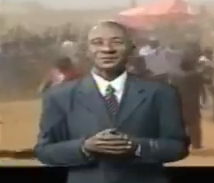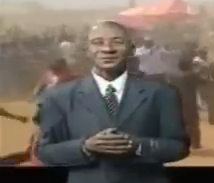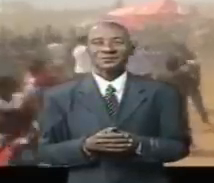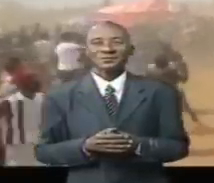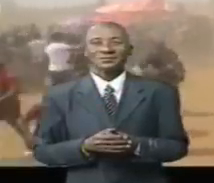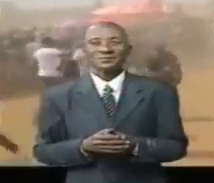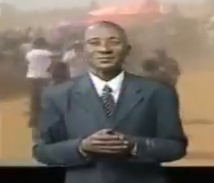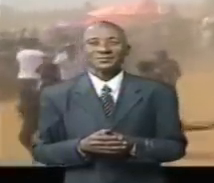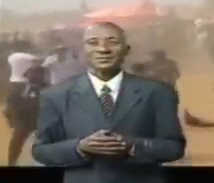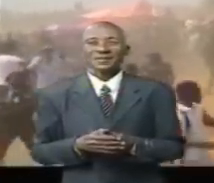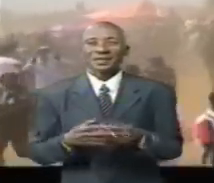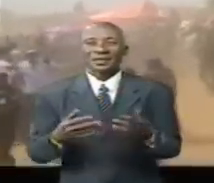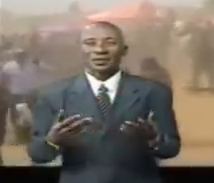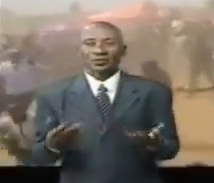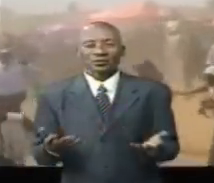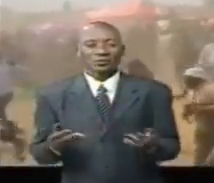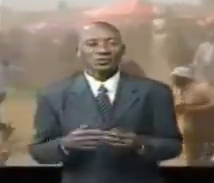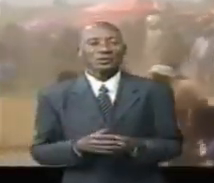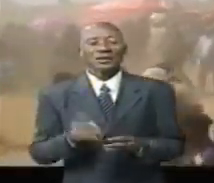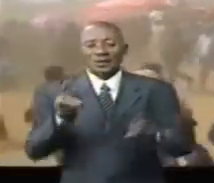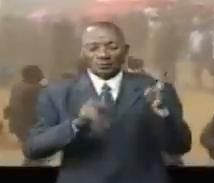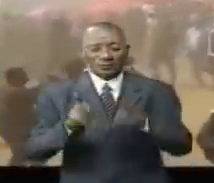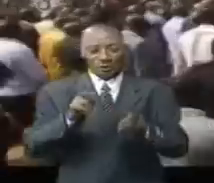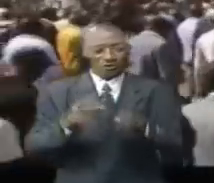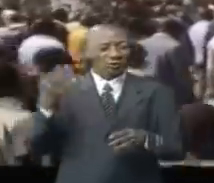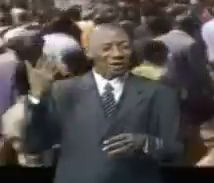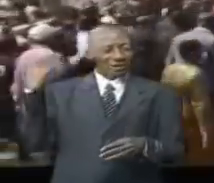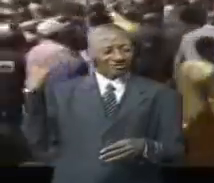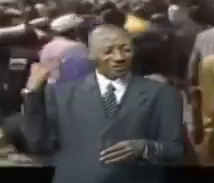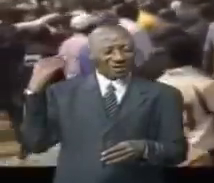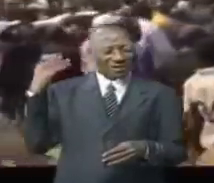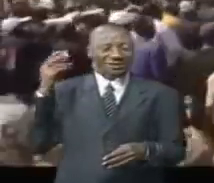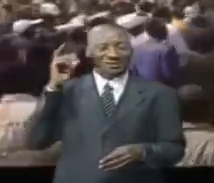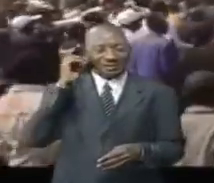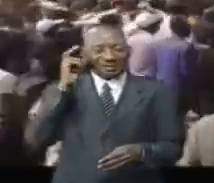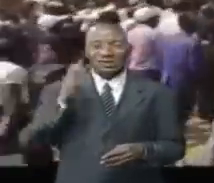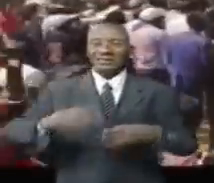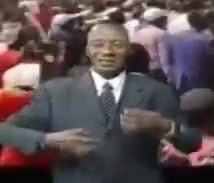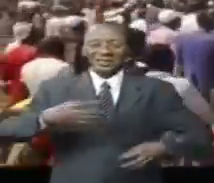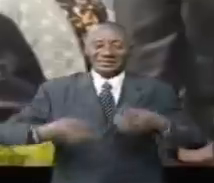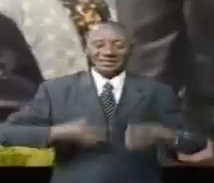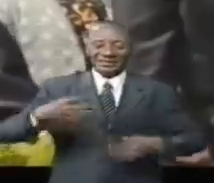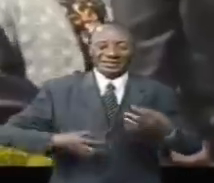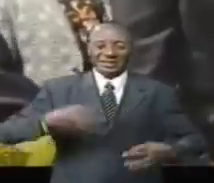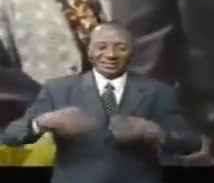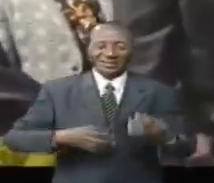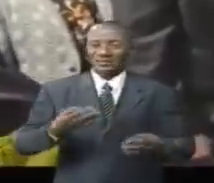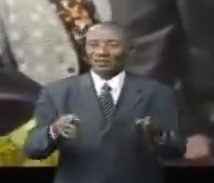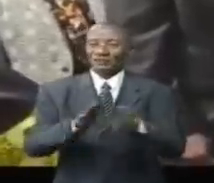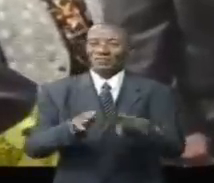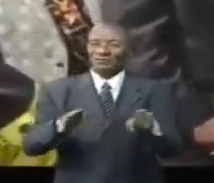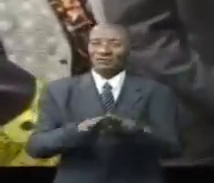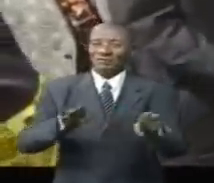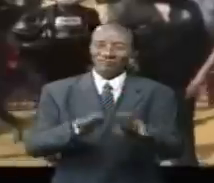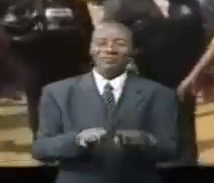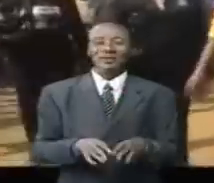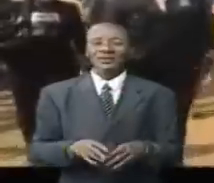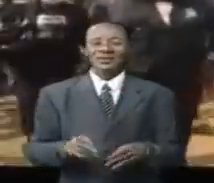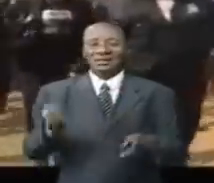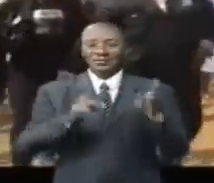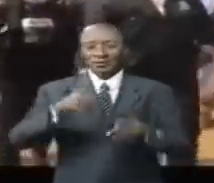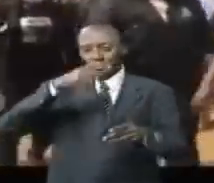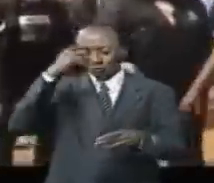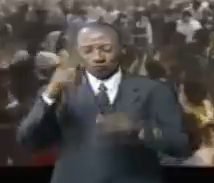suite favorable à la demande de sa population qui considère avec raison que cette frontière est une porte ouverte pour